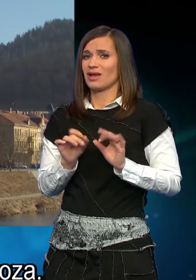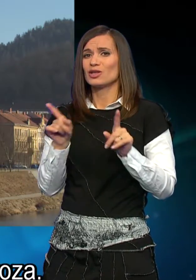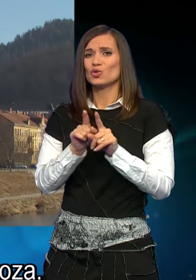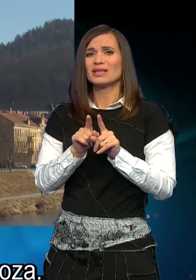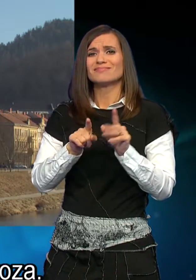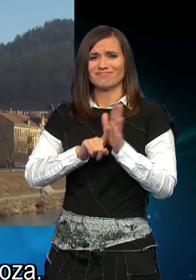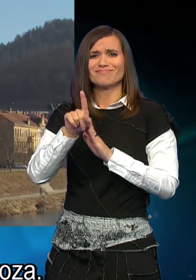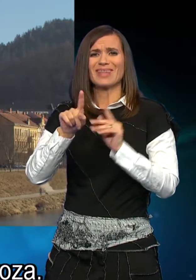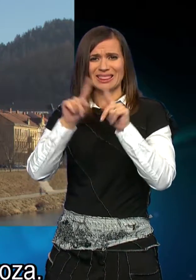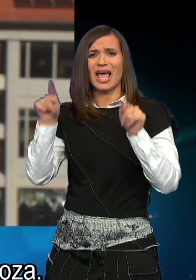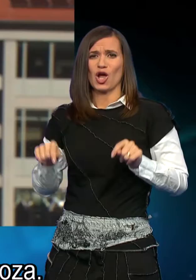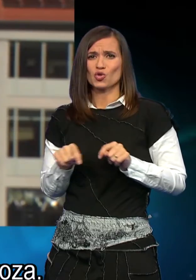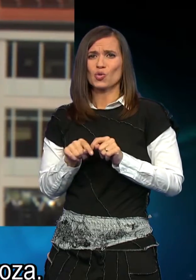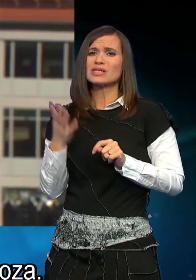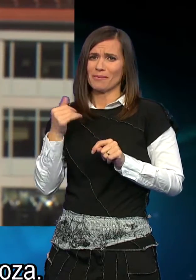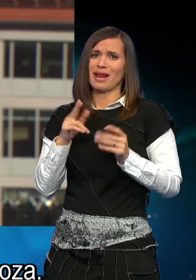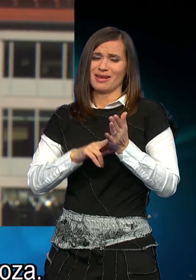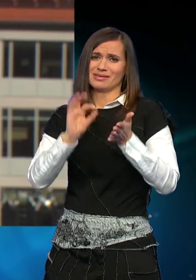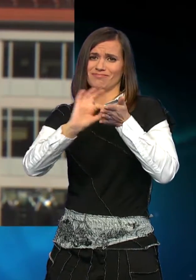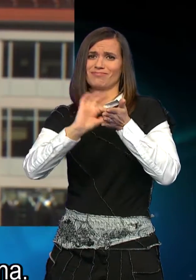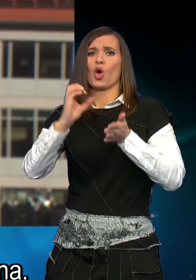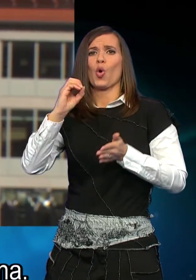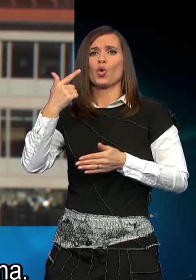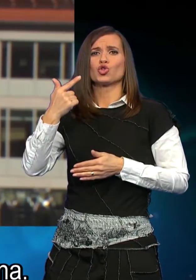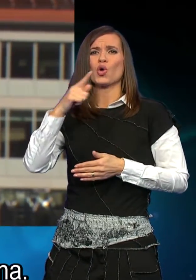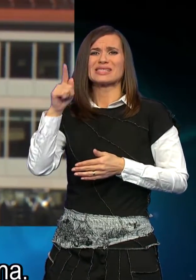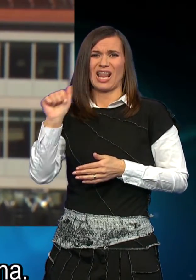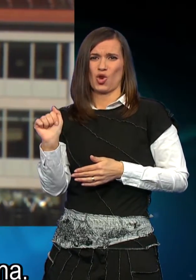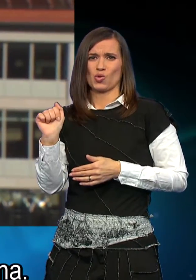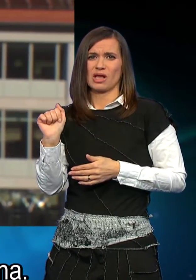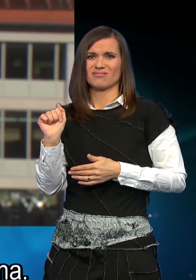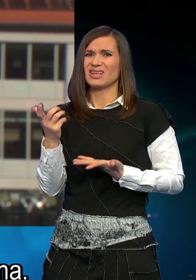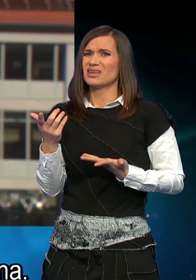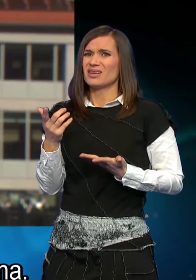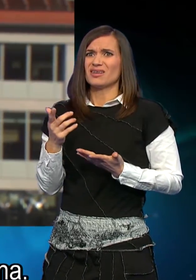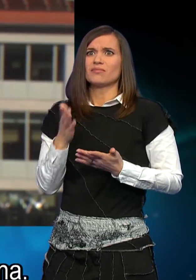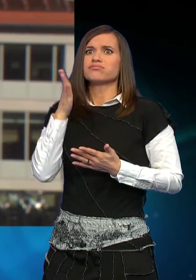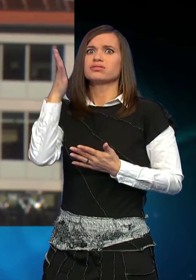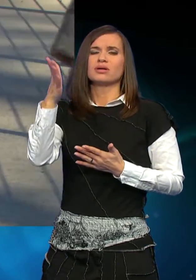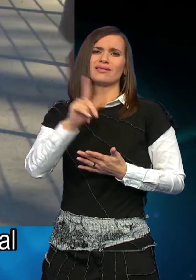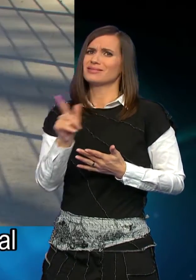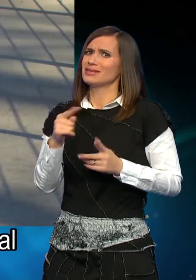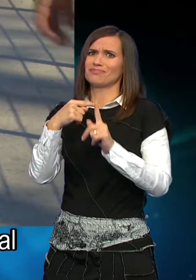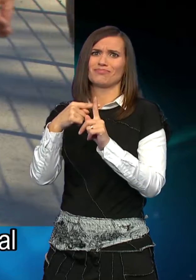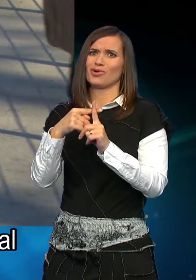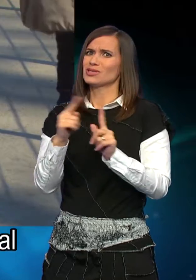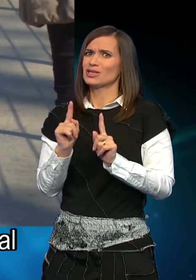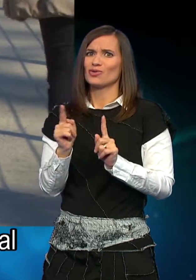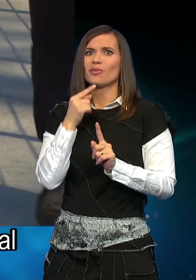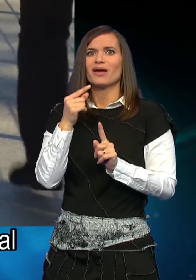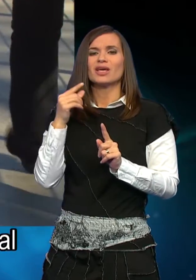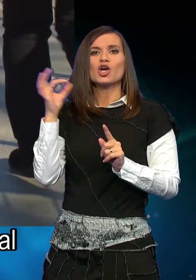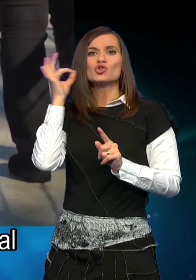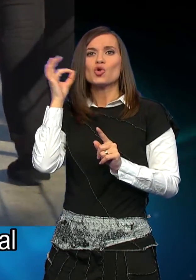diagnoza potem je bila, ja, otoskleroza. Napoved ni bila nič obetavna. Naj bi se sluh poslabšal